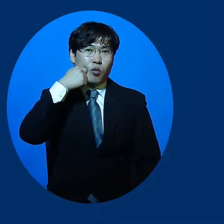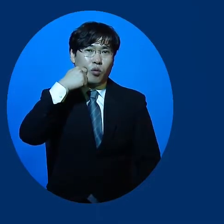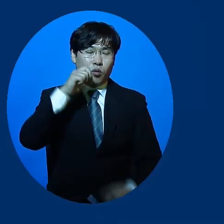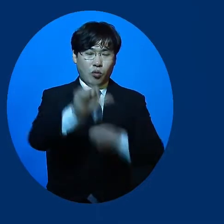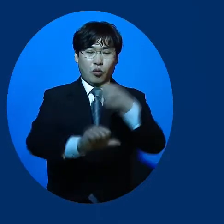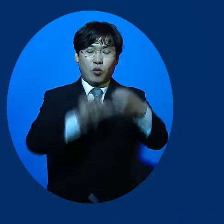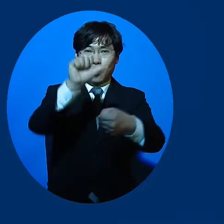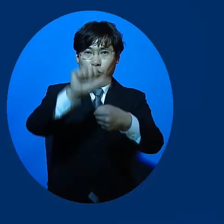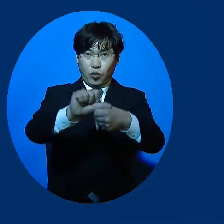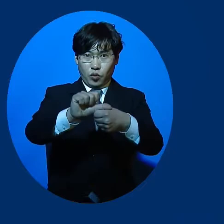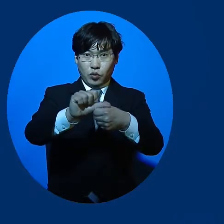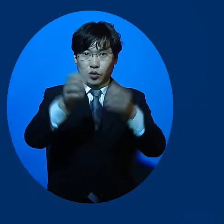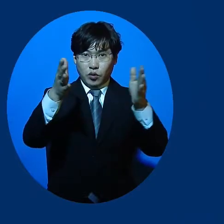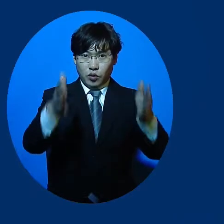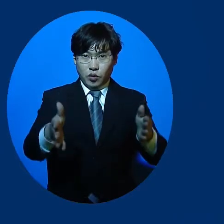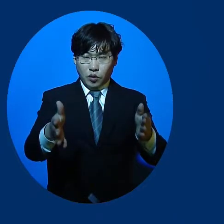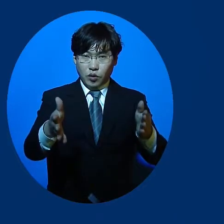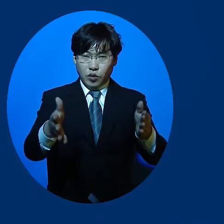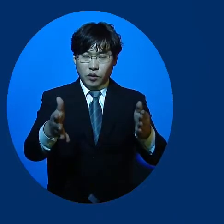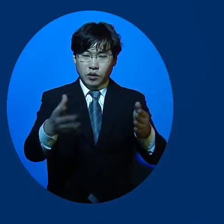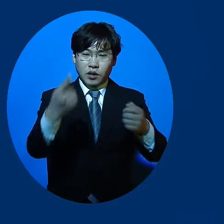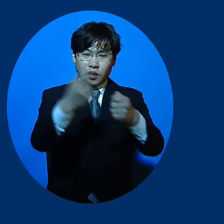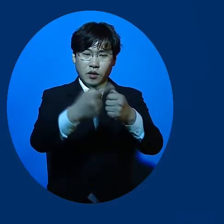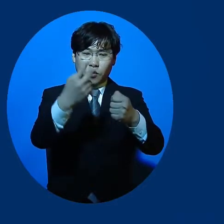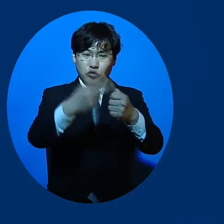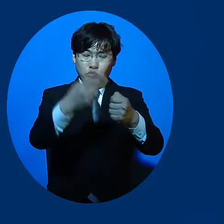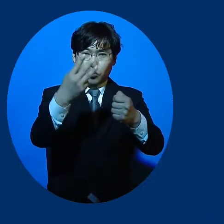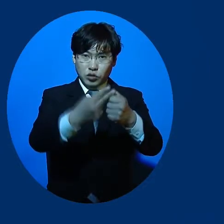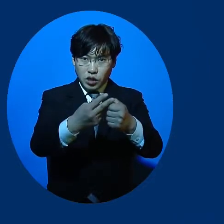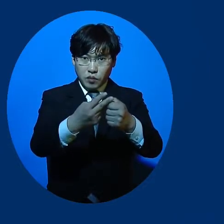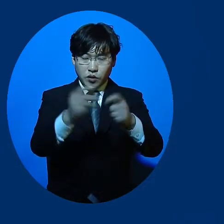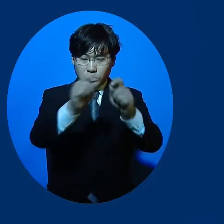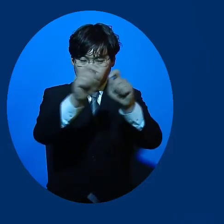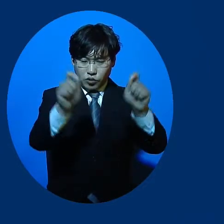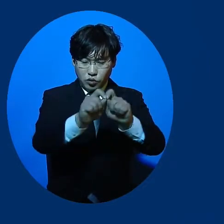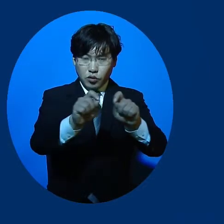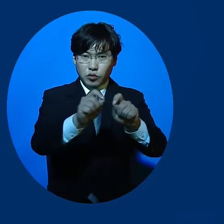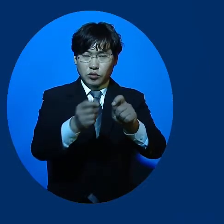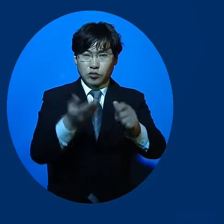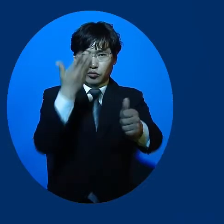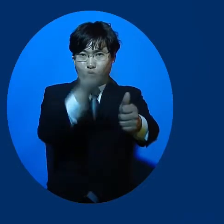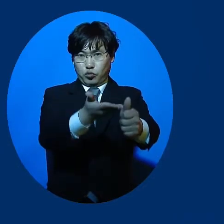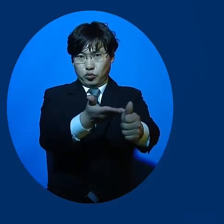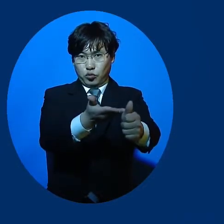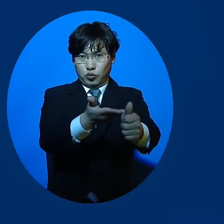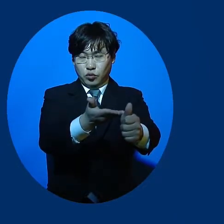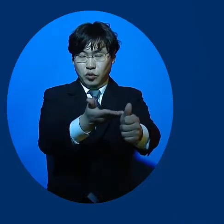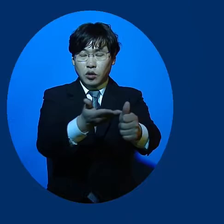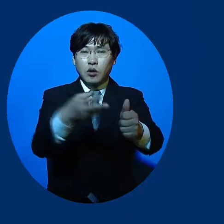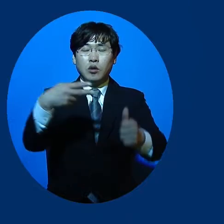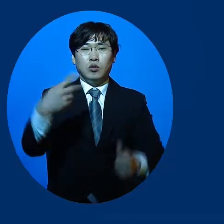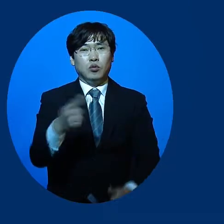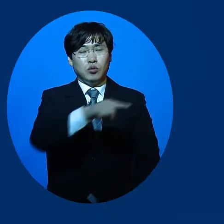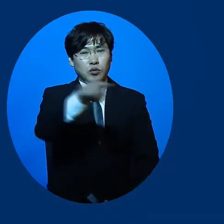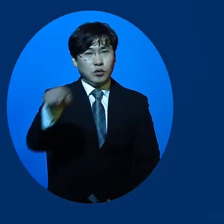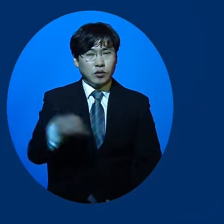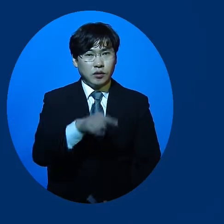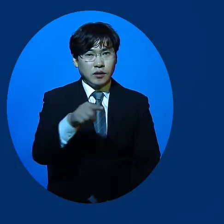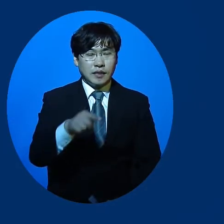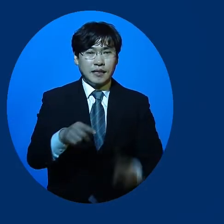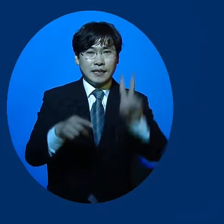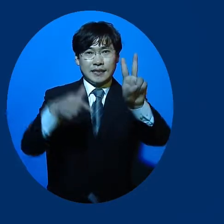5년간 3차례나 유예 기간을 둠에도 불구하고 이분들의 그